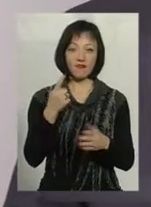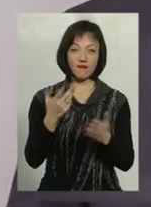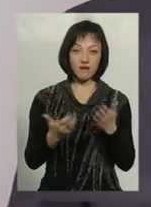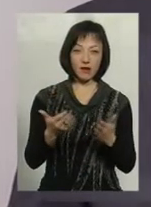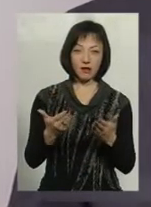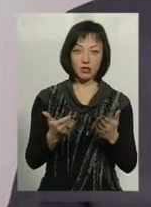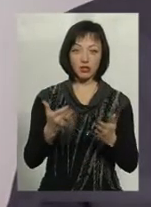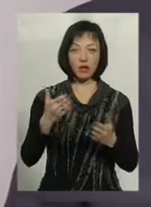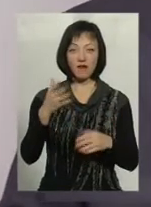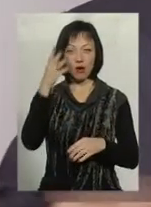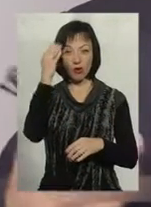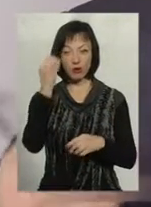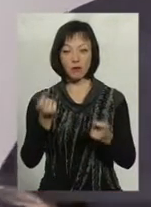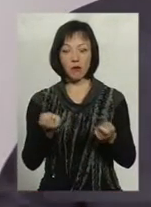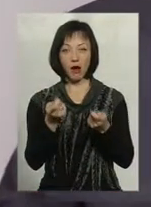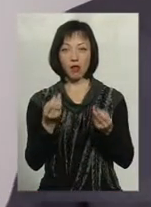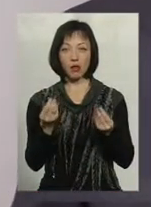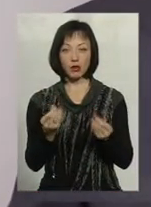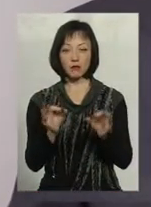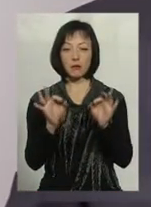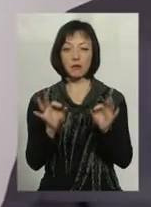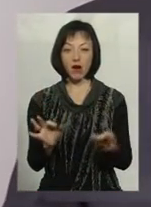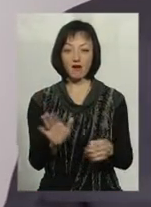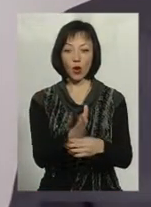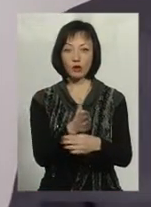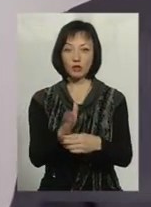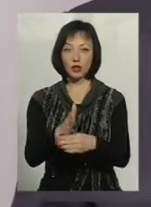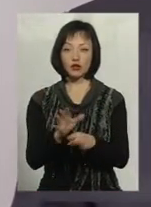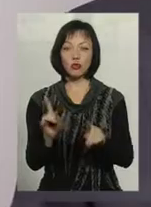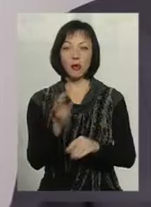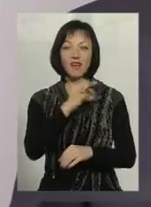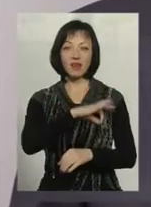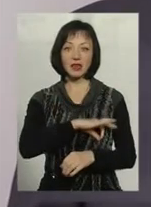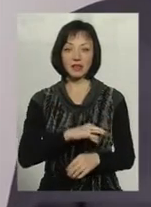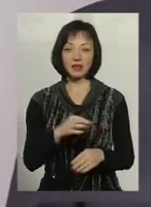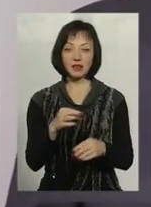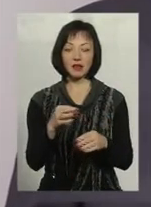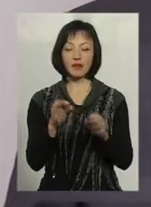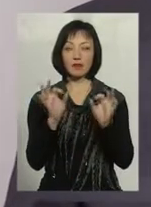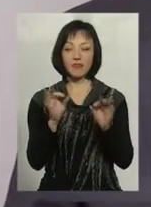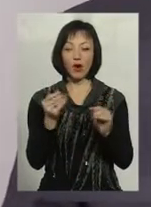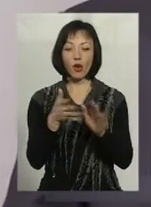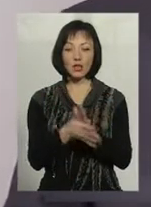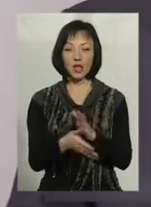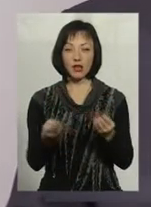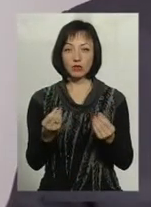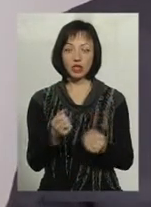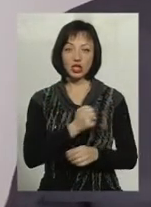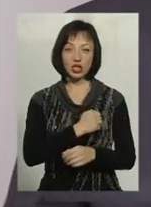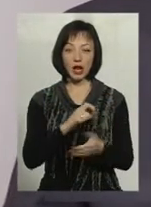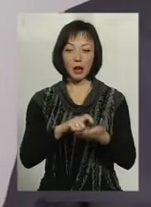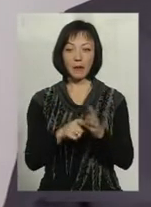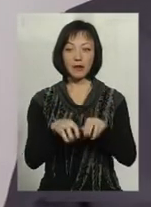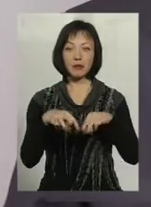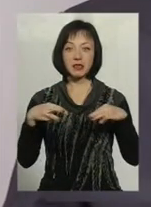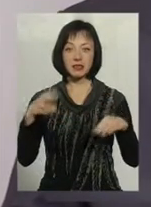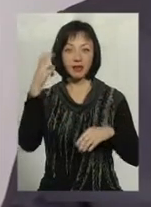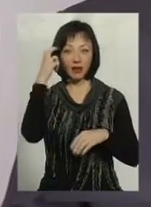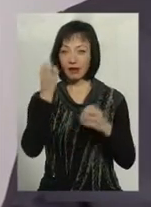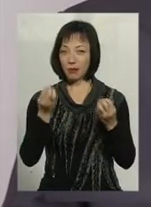розгляд от таку ситуацію. Значна сума, звичайно, йде на заробітну плату, на захищені статті видатків, мається на увазі медикаменти,